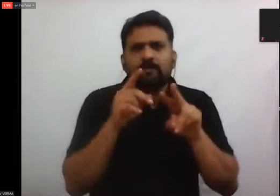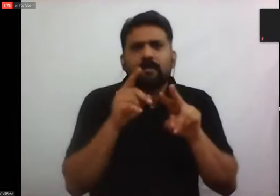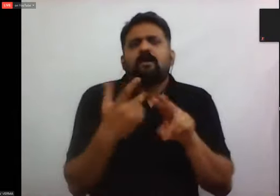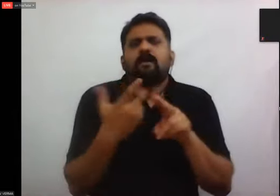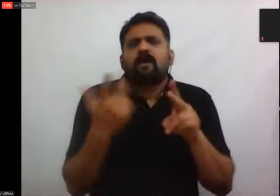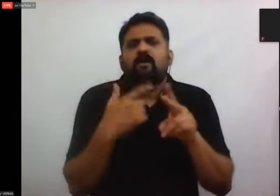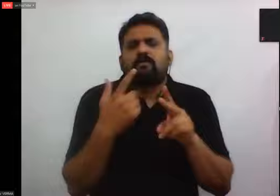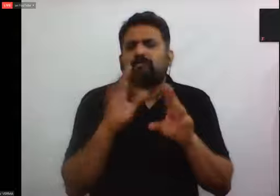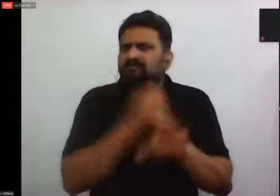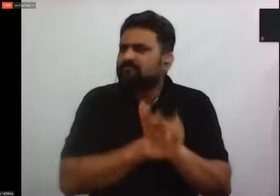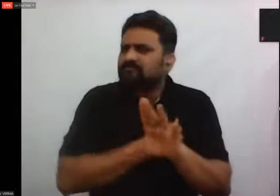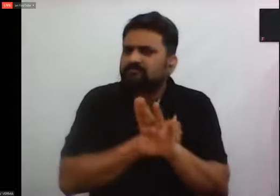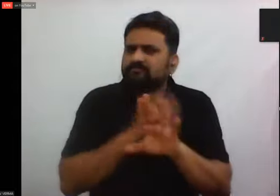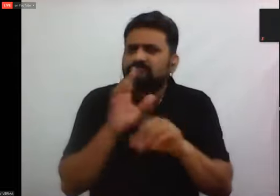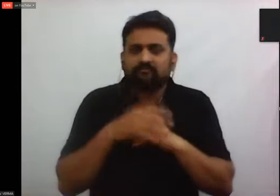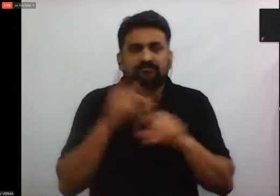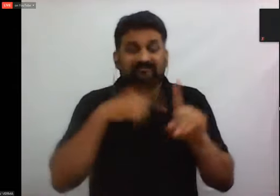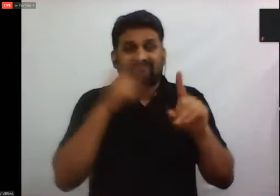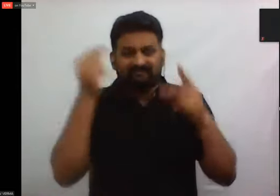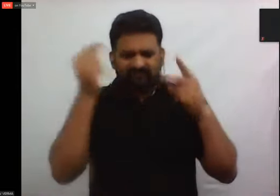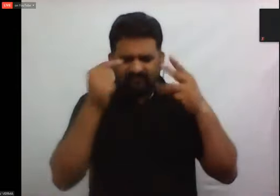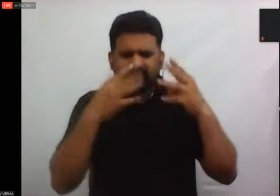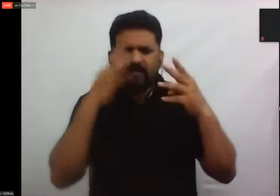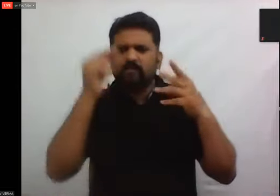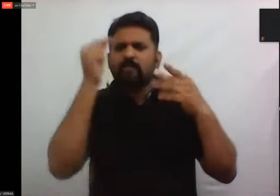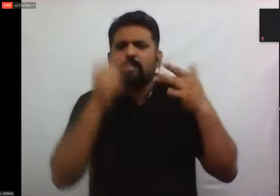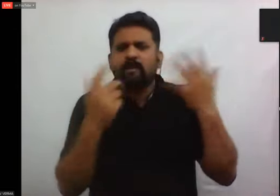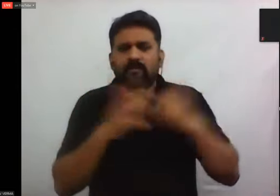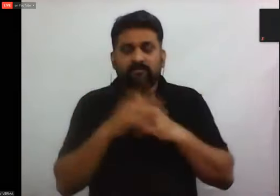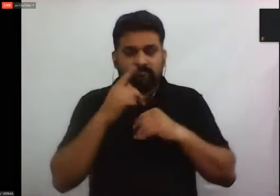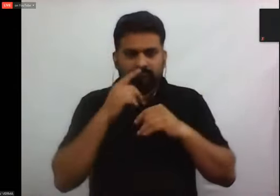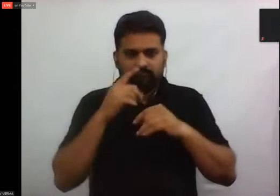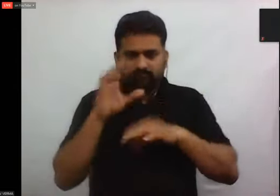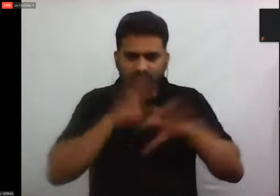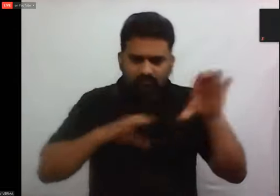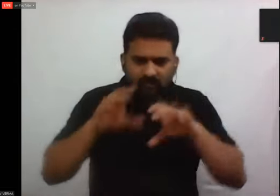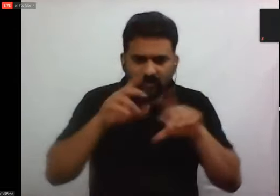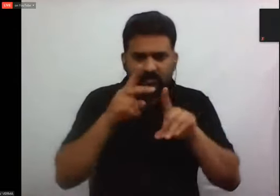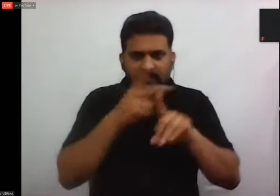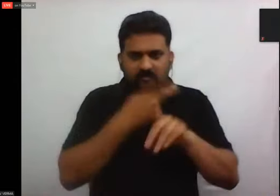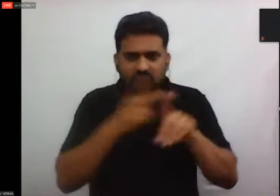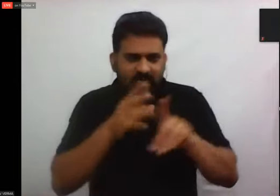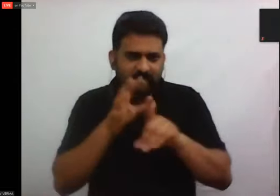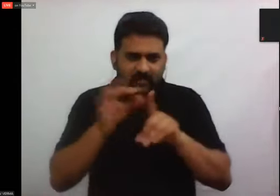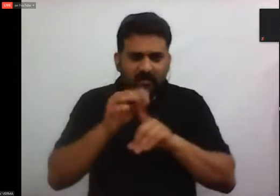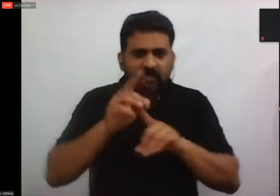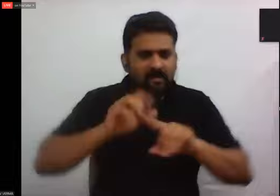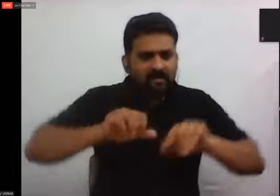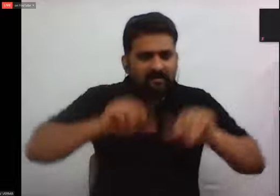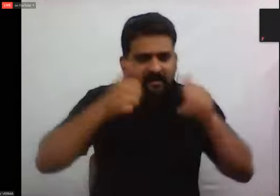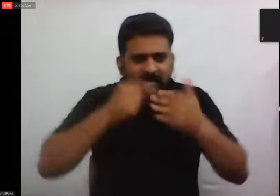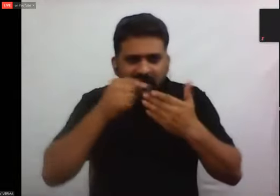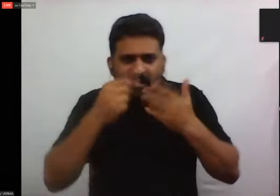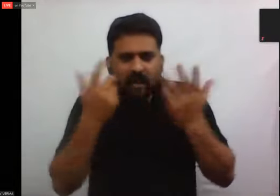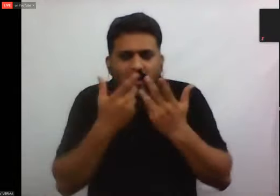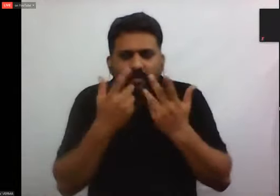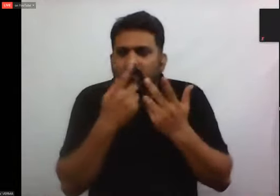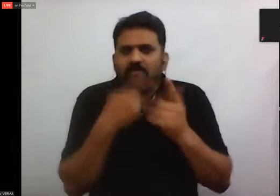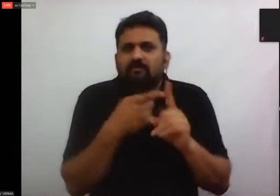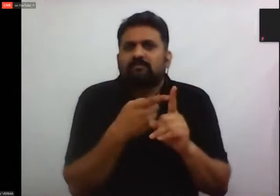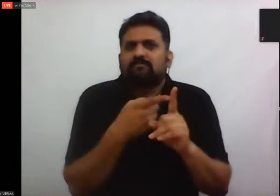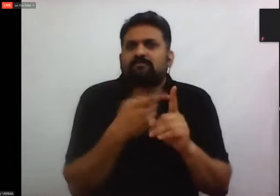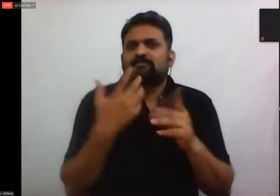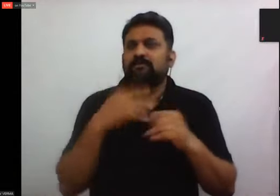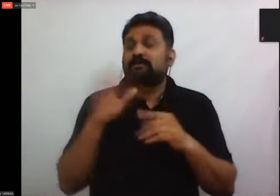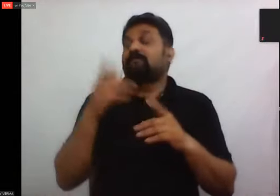पार्डन व्हाट आर द फैक्टर्स विच अफेक्ट्स affect the result of functional assessment. See, factors